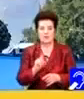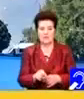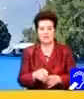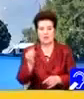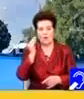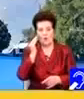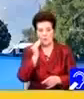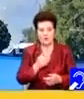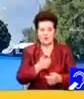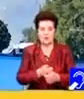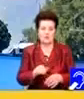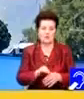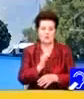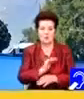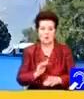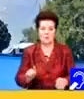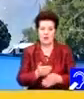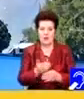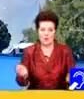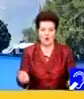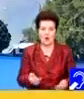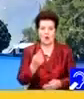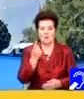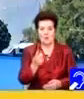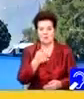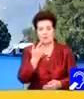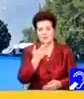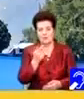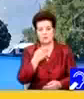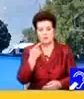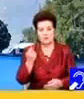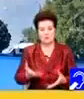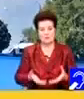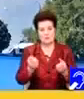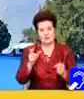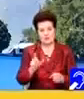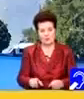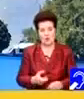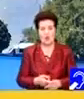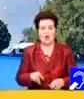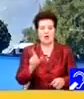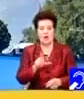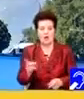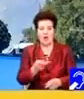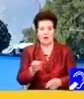opțiunea fiind însoțiți de soții și copiii lor, iar unul dintre ei a venit și cu o echipă de susținători. Ambii